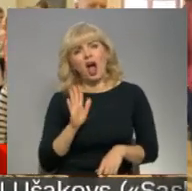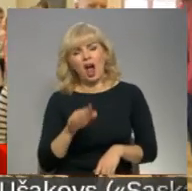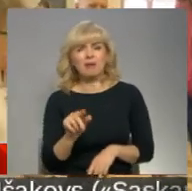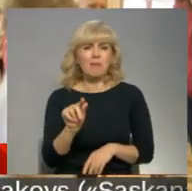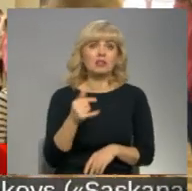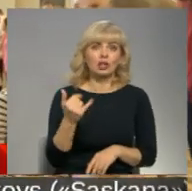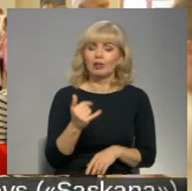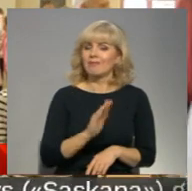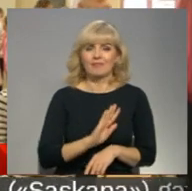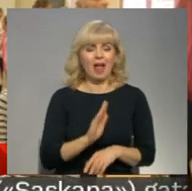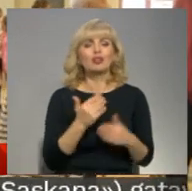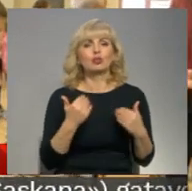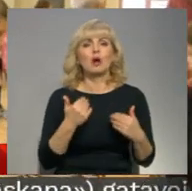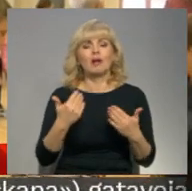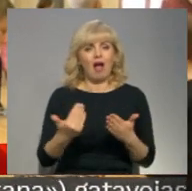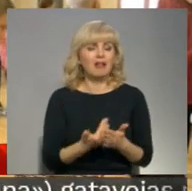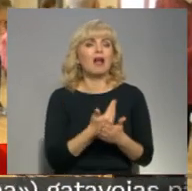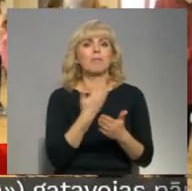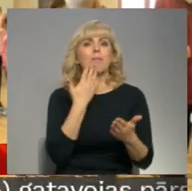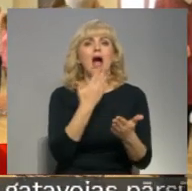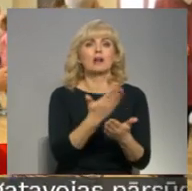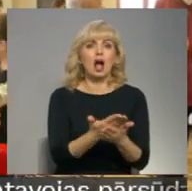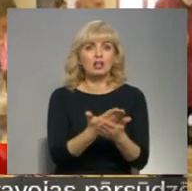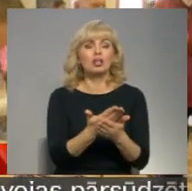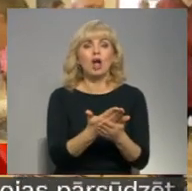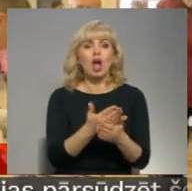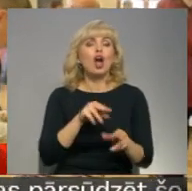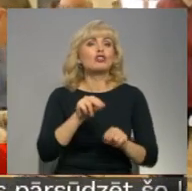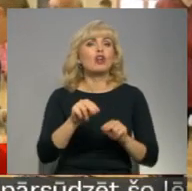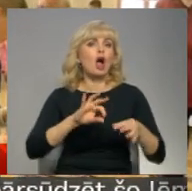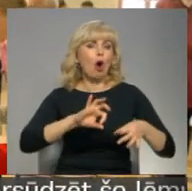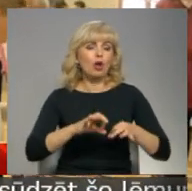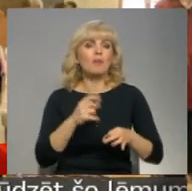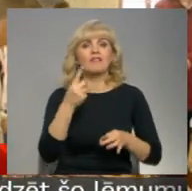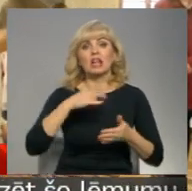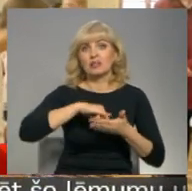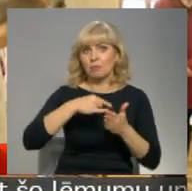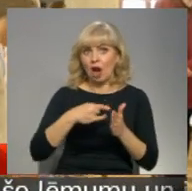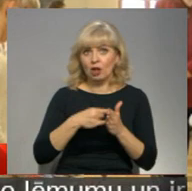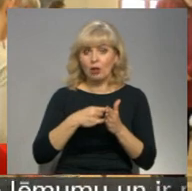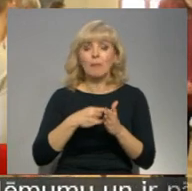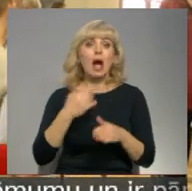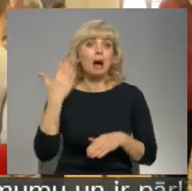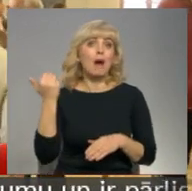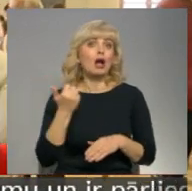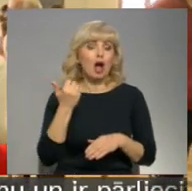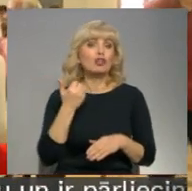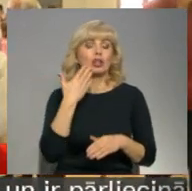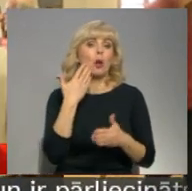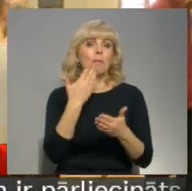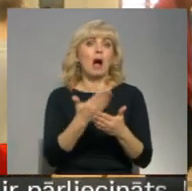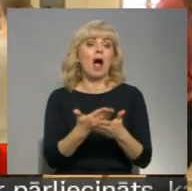interese, bet šobrīd mēs mēģinām viņu atkal sacelt un skola šaha olimpiāde ir viens no tādiem projektiem, kas pagājušajā gadā jau sacēla kājās to šahu